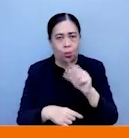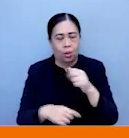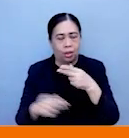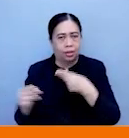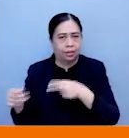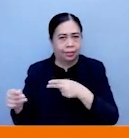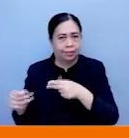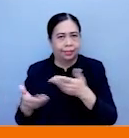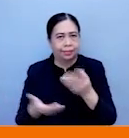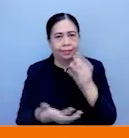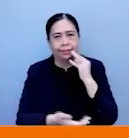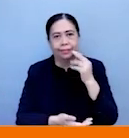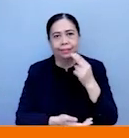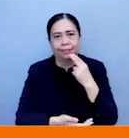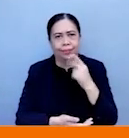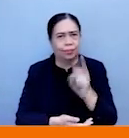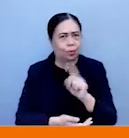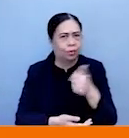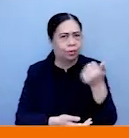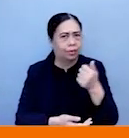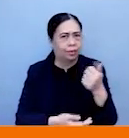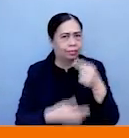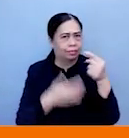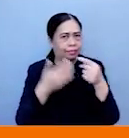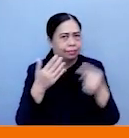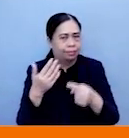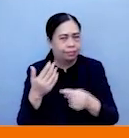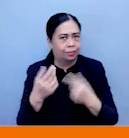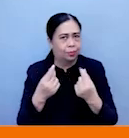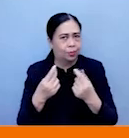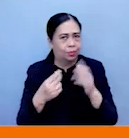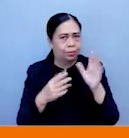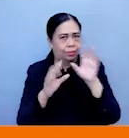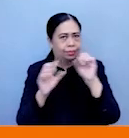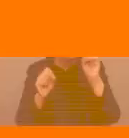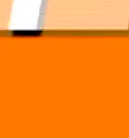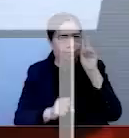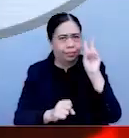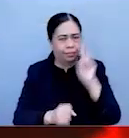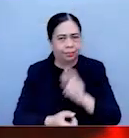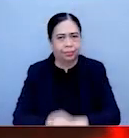Maricel Halili. Mase, ano pa ang nasa agenda ngayon ng Pangulo?